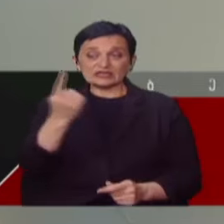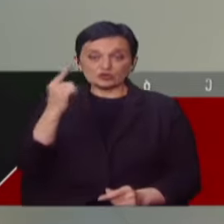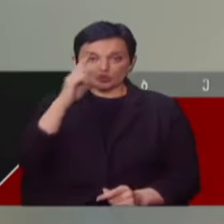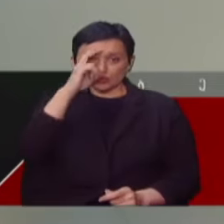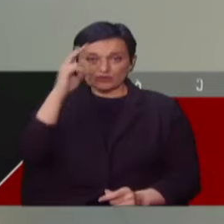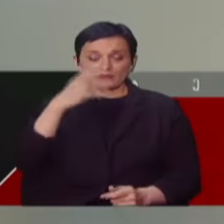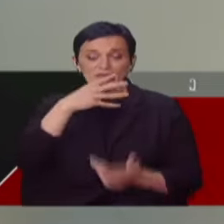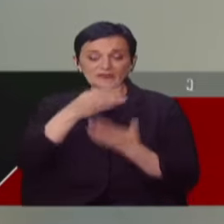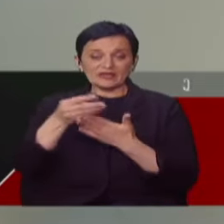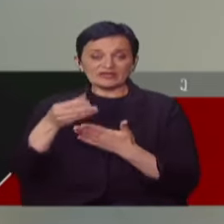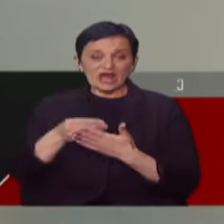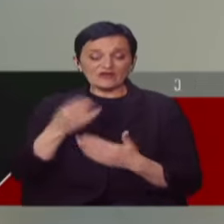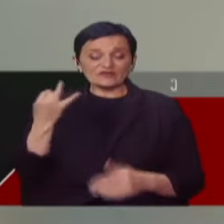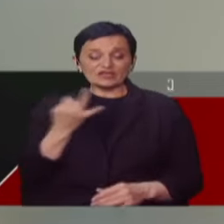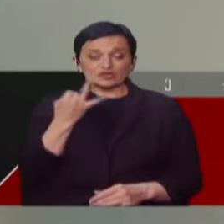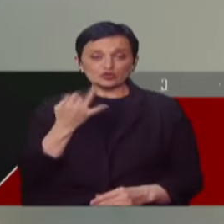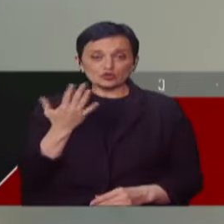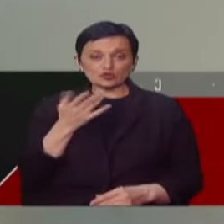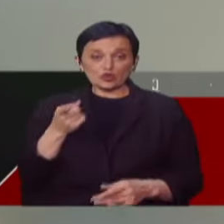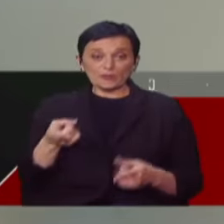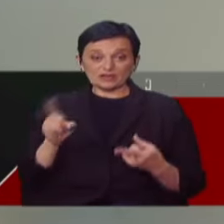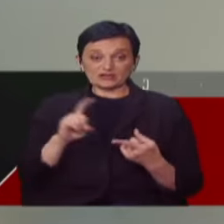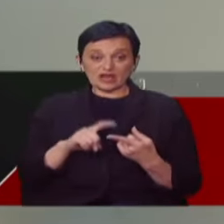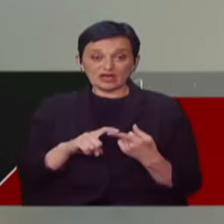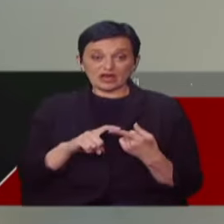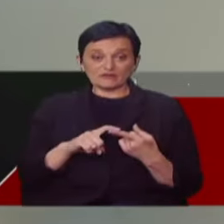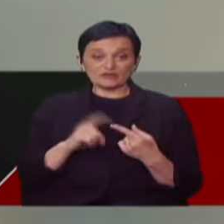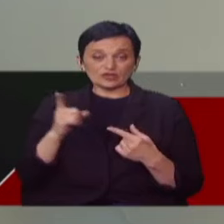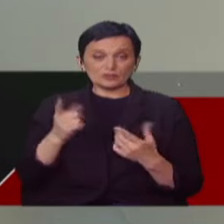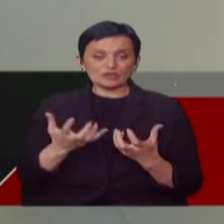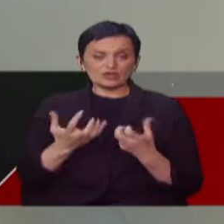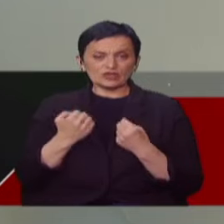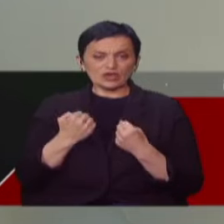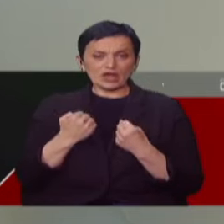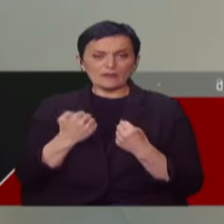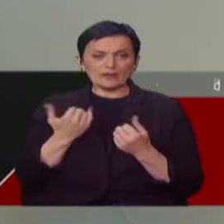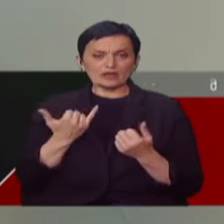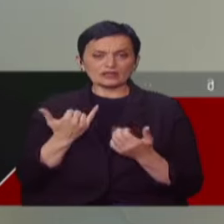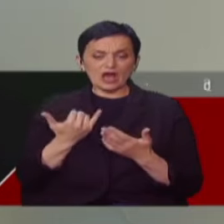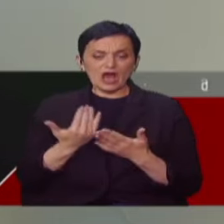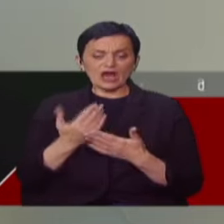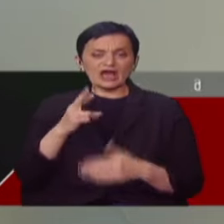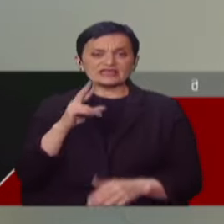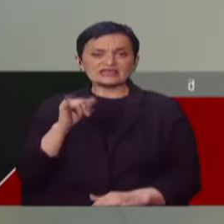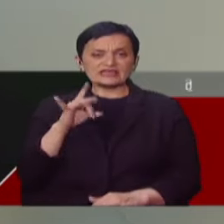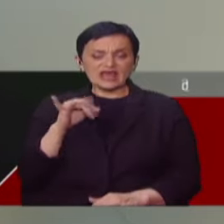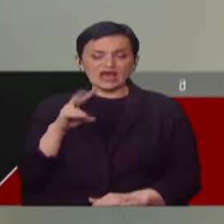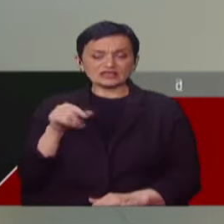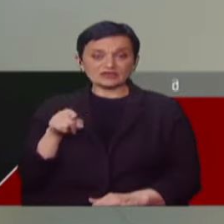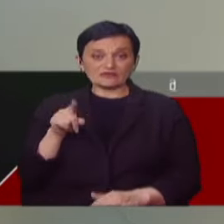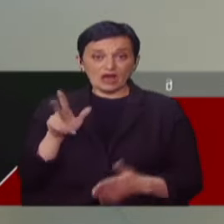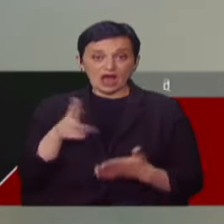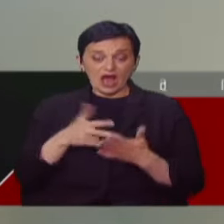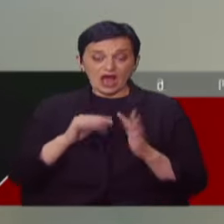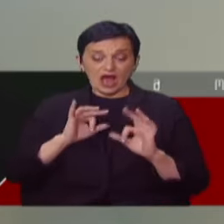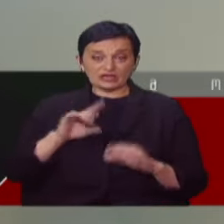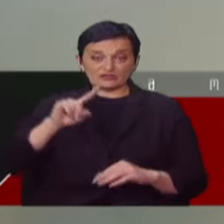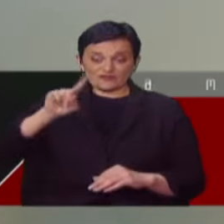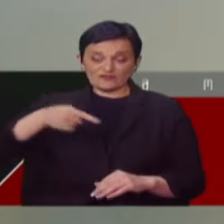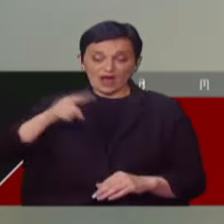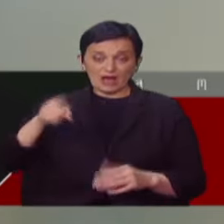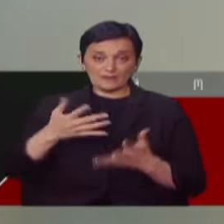აქვს თავისი ინტერესი, რომელთან დაკავშირებითაც ისინი იღებენ ახლა დირექტივას, რომლის მიხედვითაც ანგარიშვალდებულება